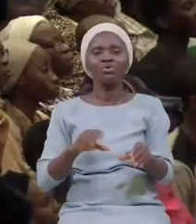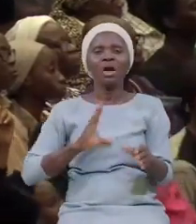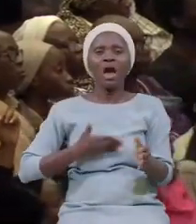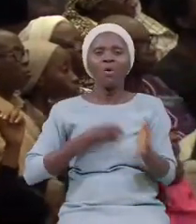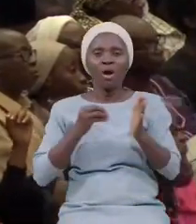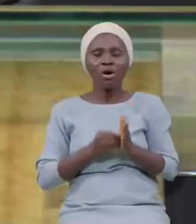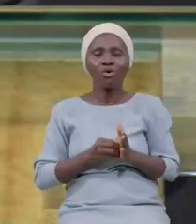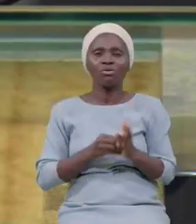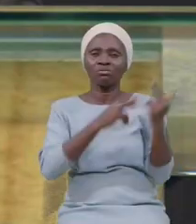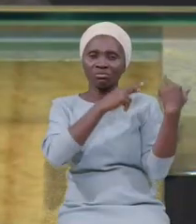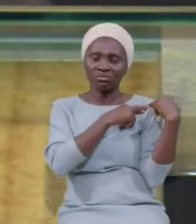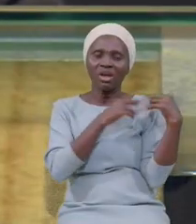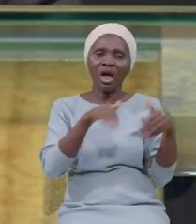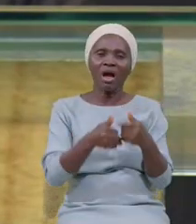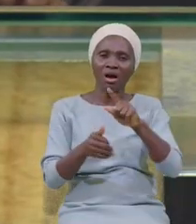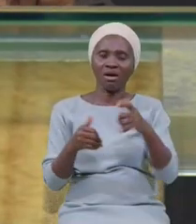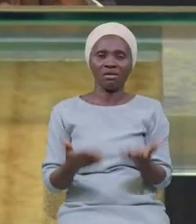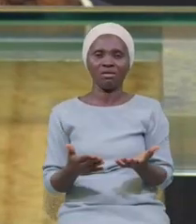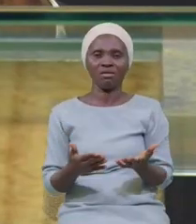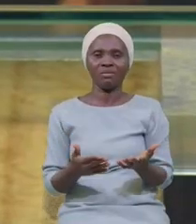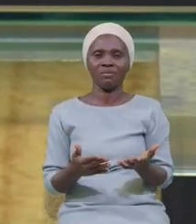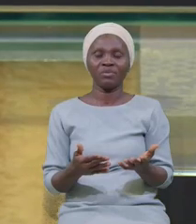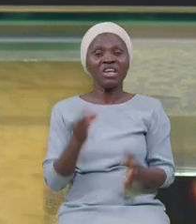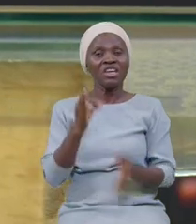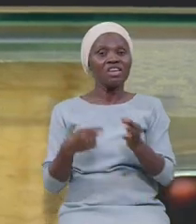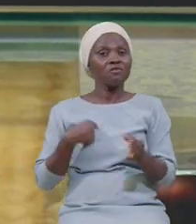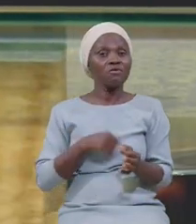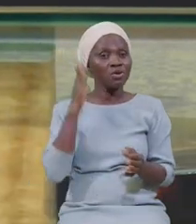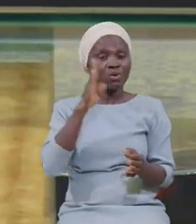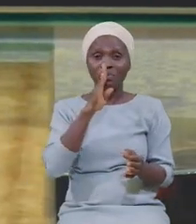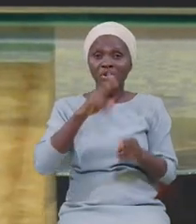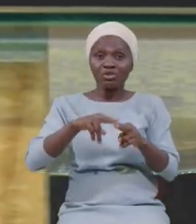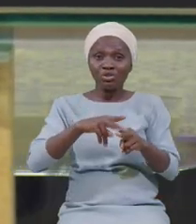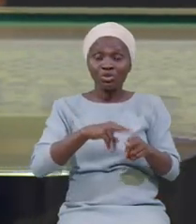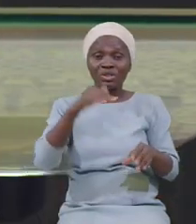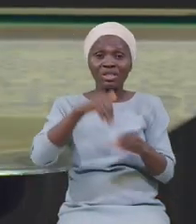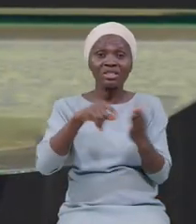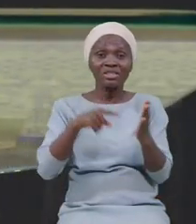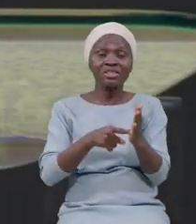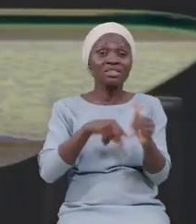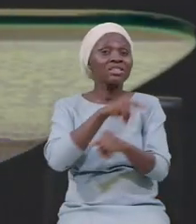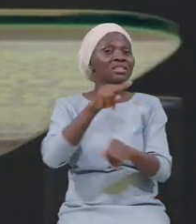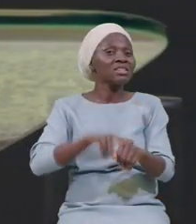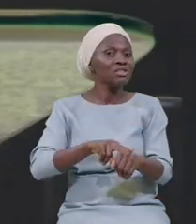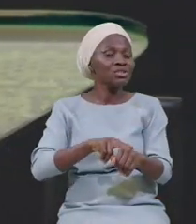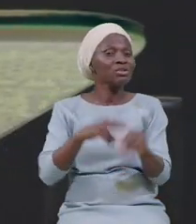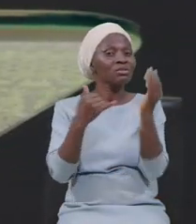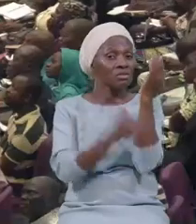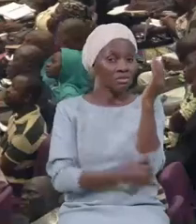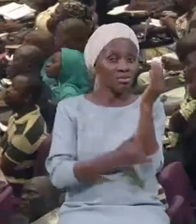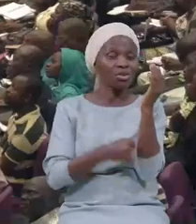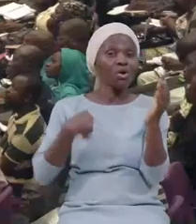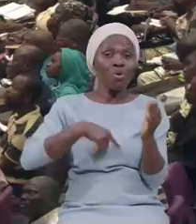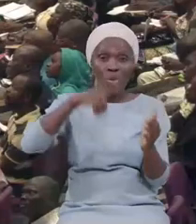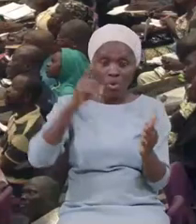si on doit être du sel dans cette nation, nous devons donc ouvrir la bouteille et verser et